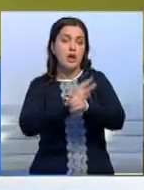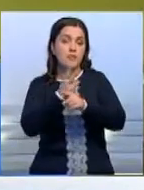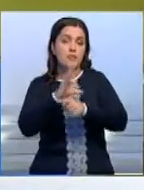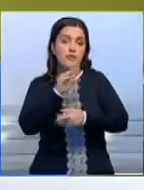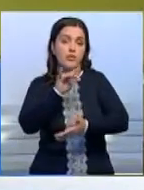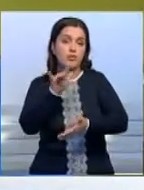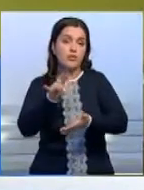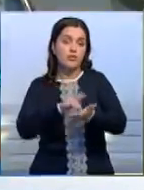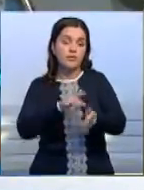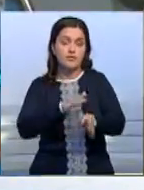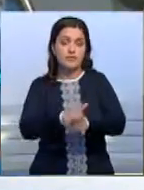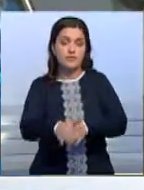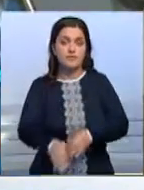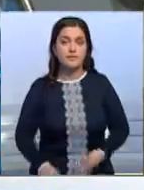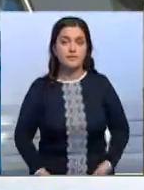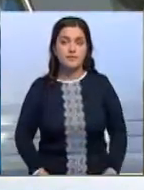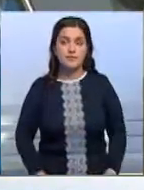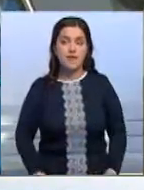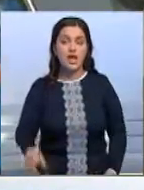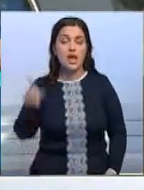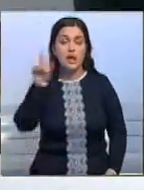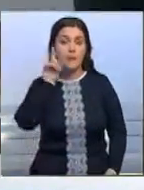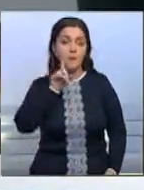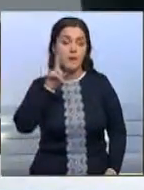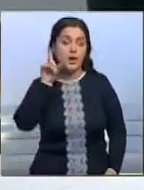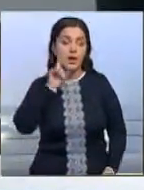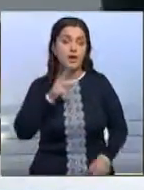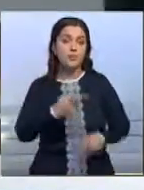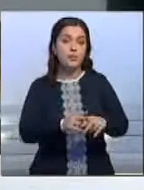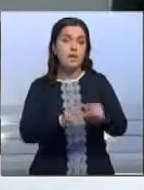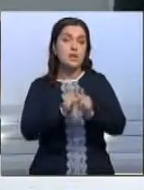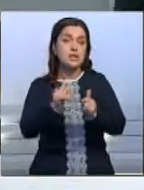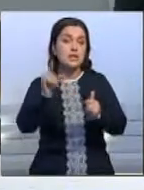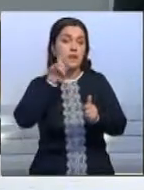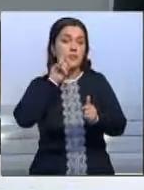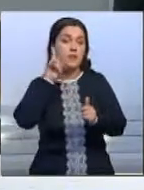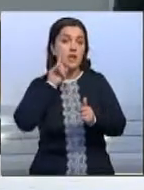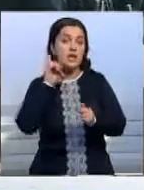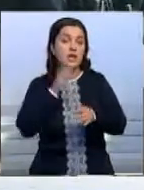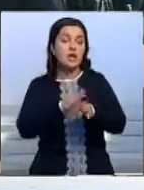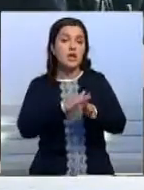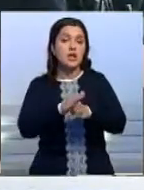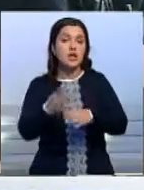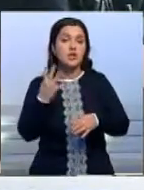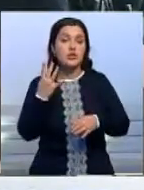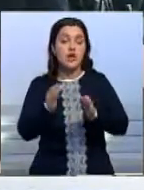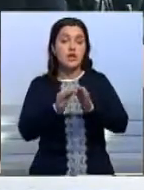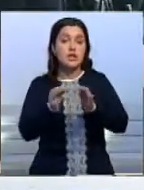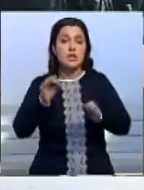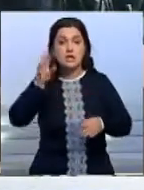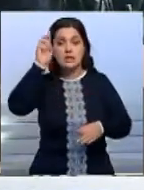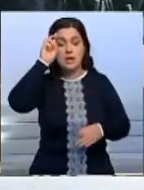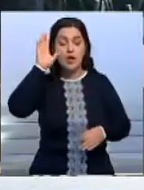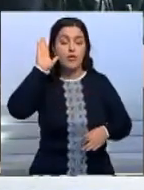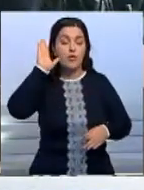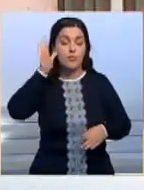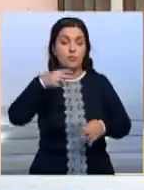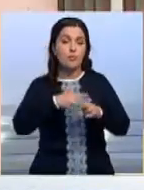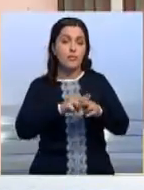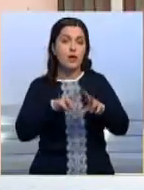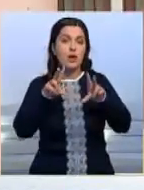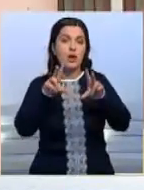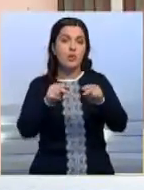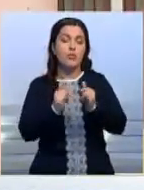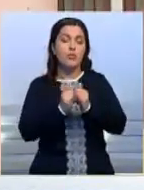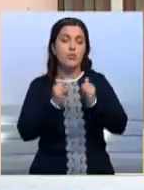Кентау. Пока проект развития молодежного корпуса реализуется в 4 регионах страны. В будущем географию обещают